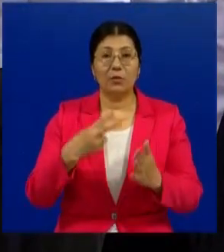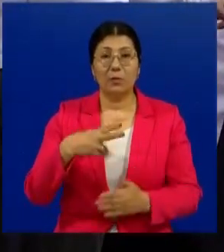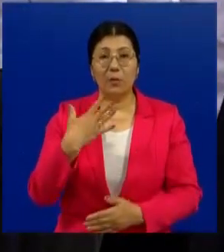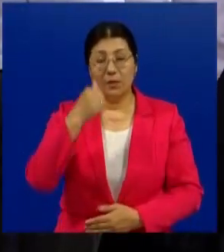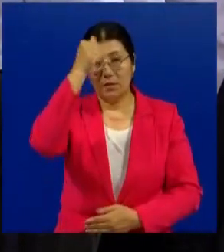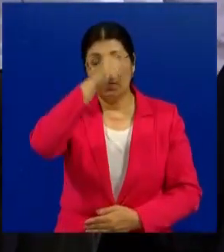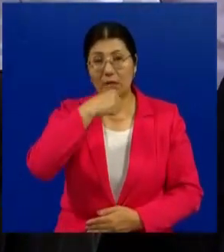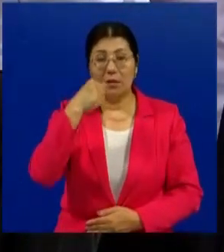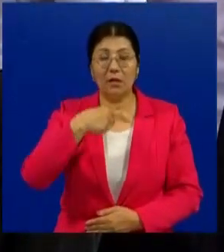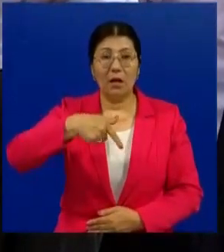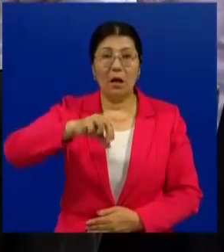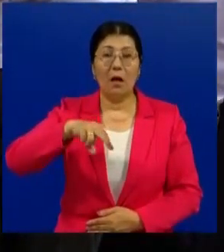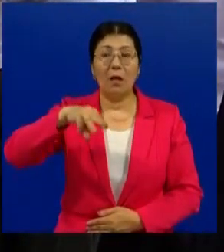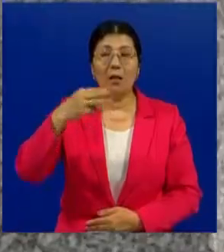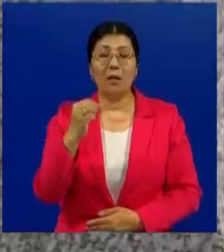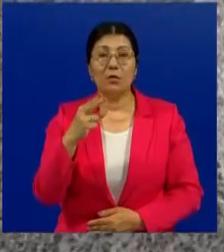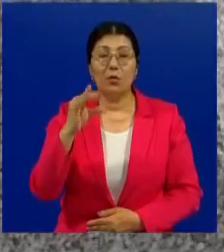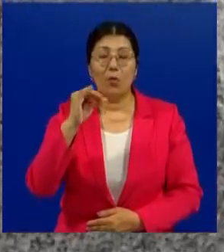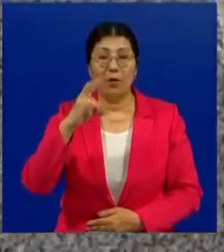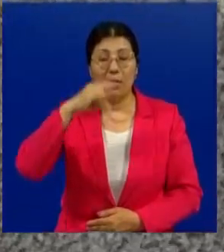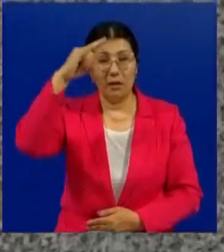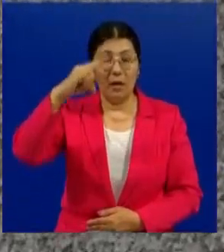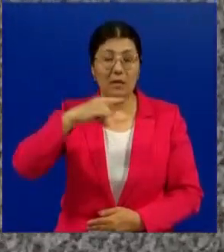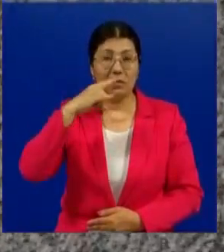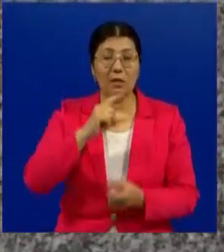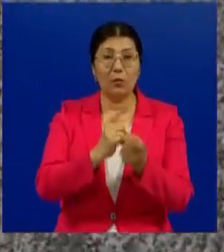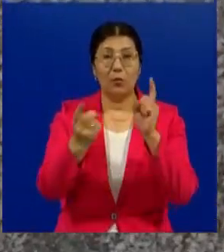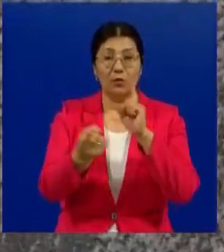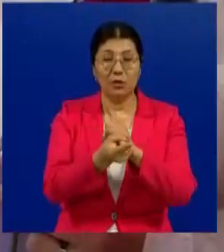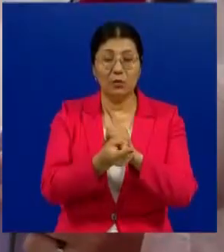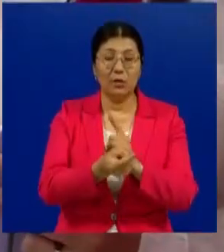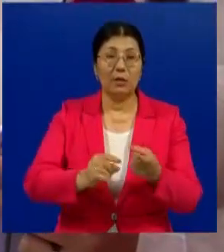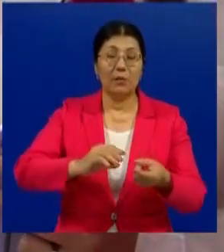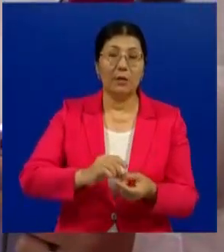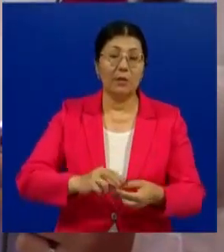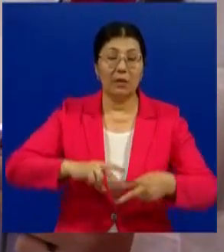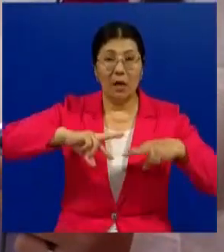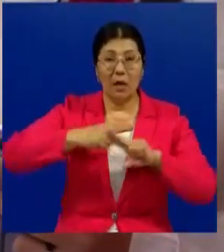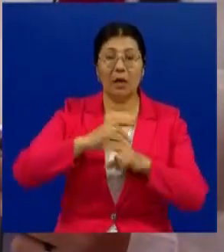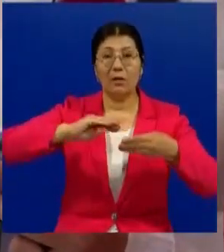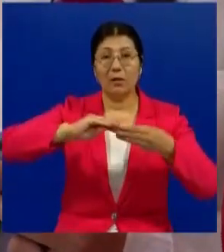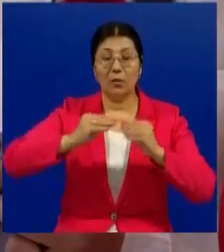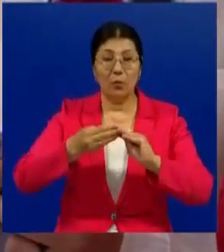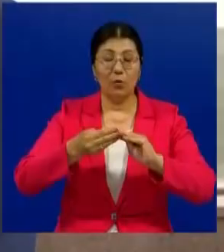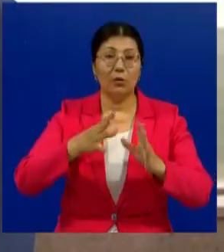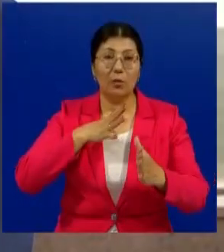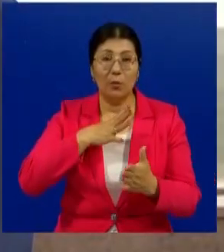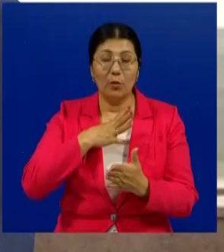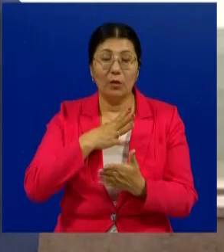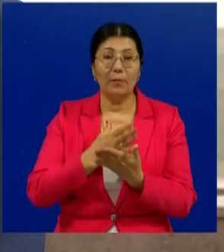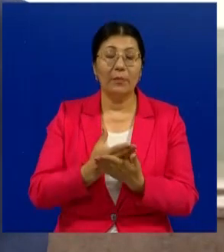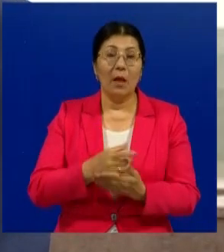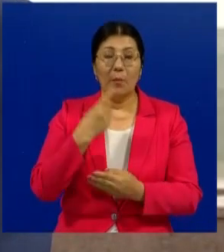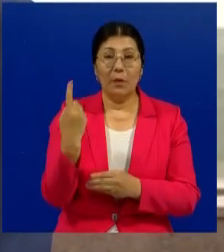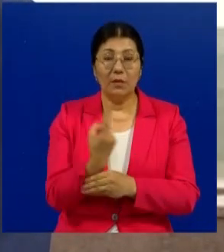1925 жылы Голощекин Қазақстанда кіші қазан революциясын жасау керек деген теріс қорытындыға келіп, республикада репрессиялық шаралар жүргізе бастайды. Ол ең